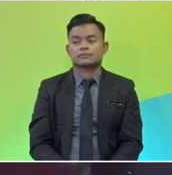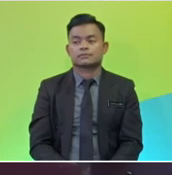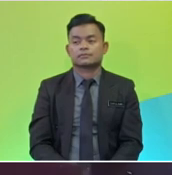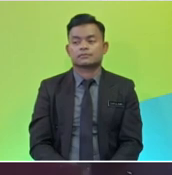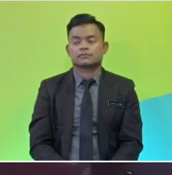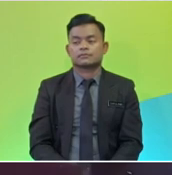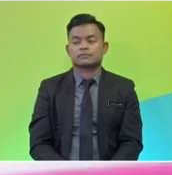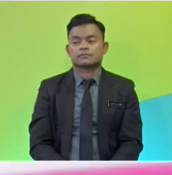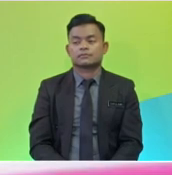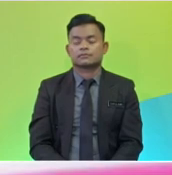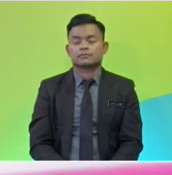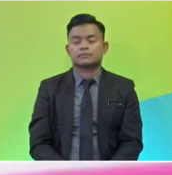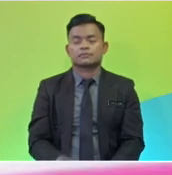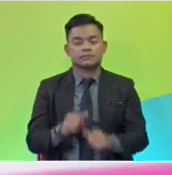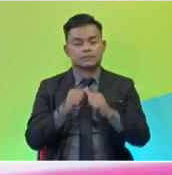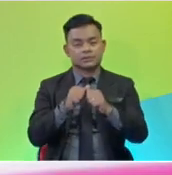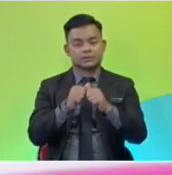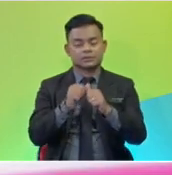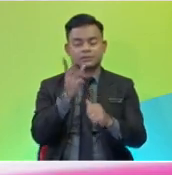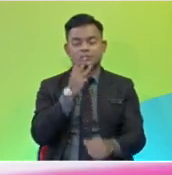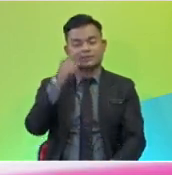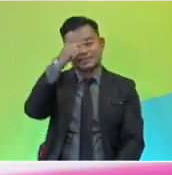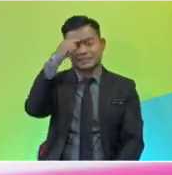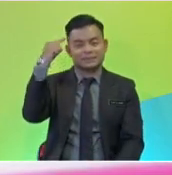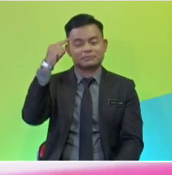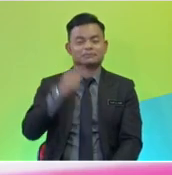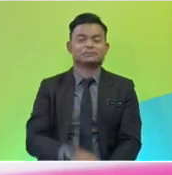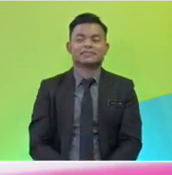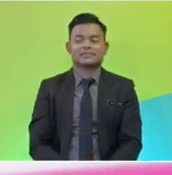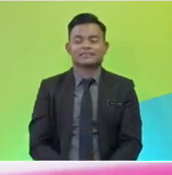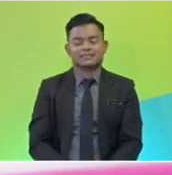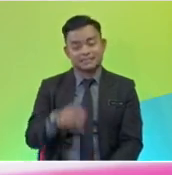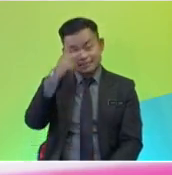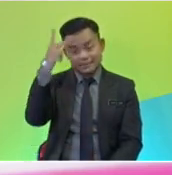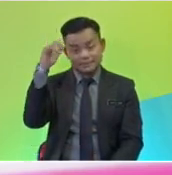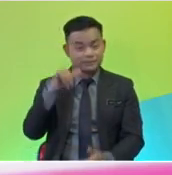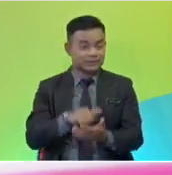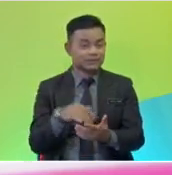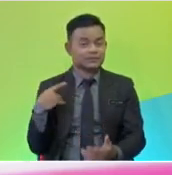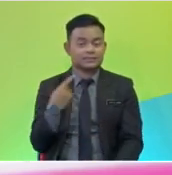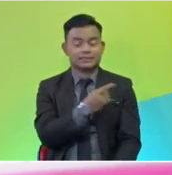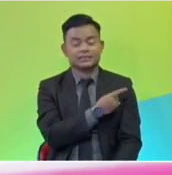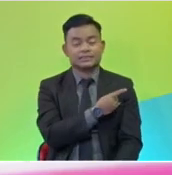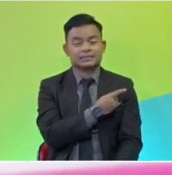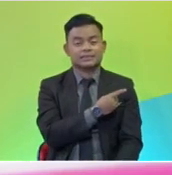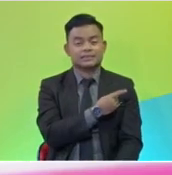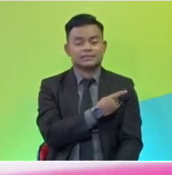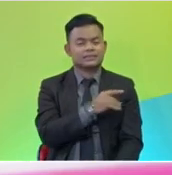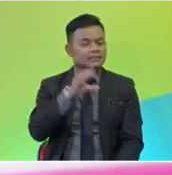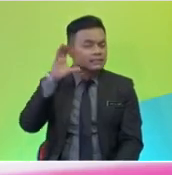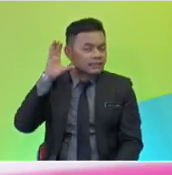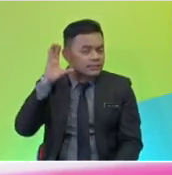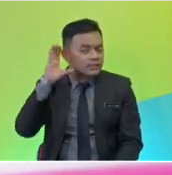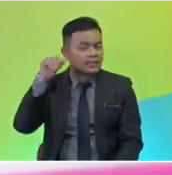peraturan Ya okey ha sebab itu juga kita kena mendengar setiap orang kata